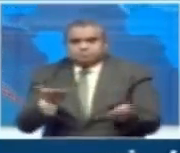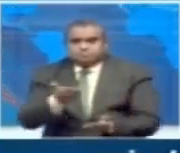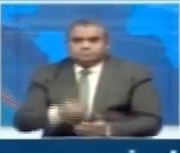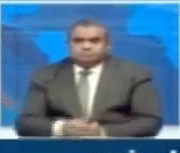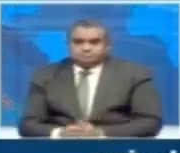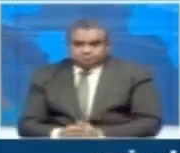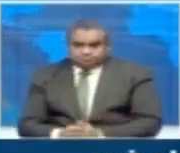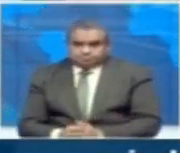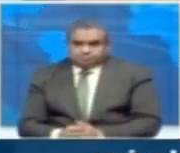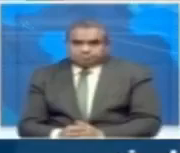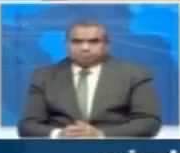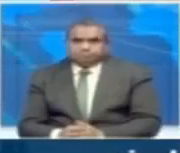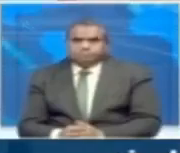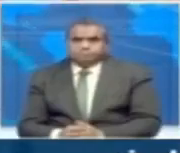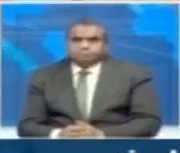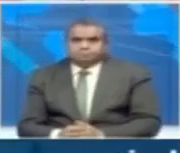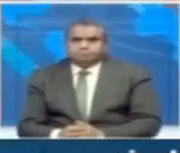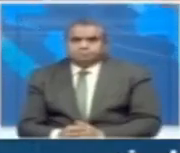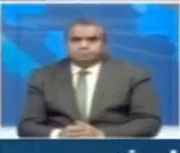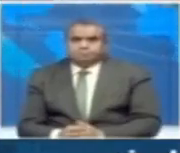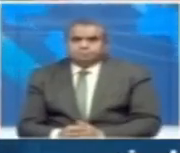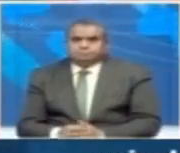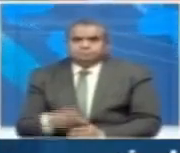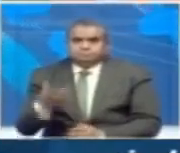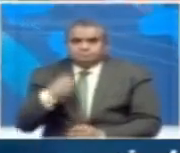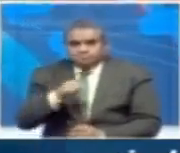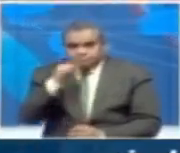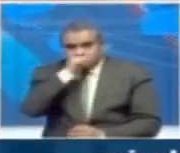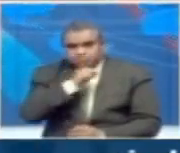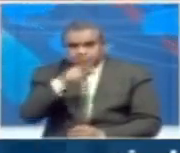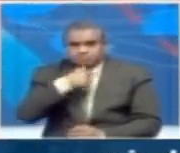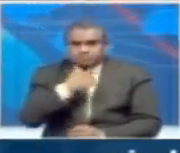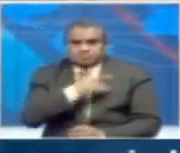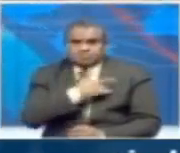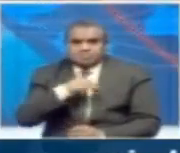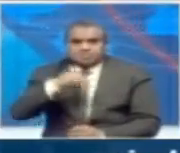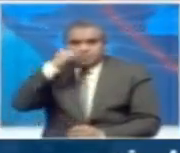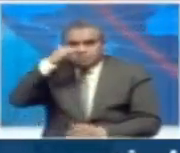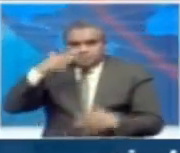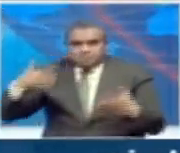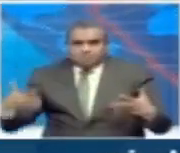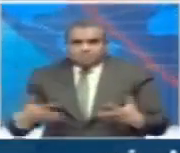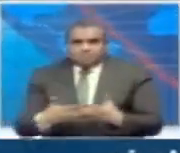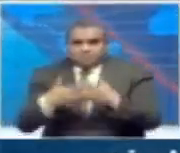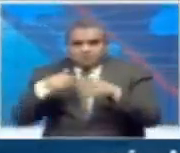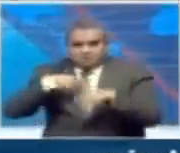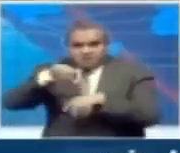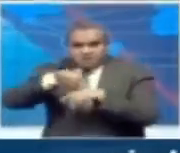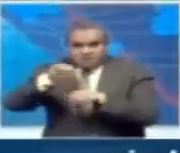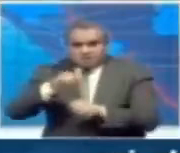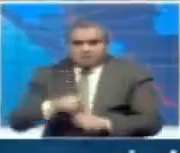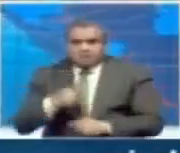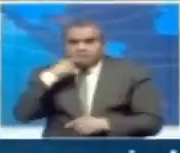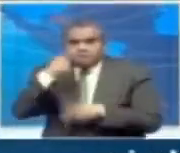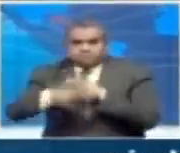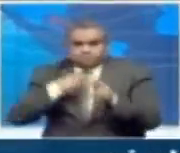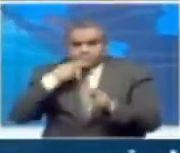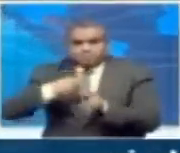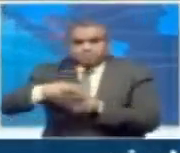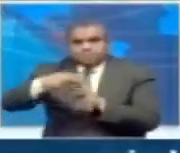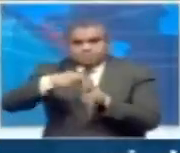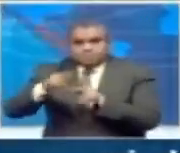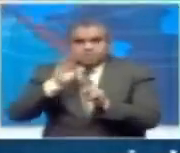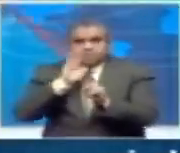الوطن. ولسه بحس بيك جنبي في كل مكان. استمرارا لدعم